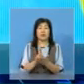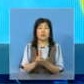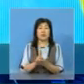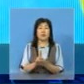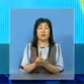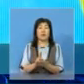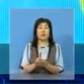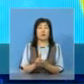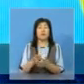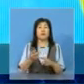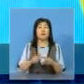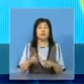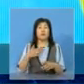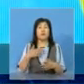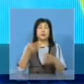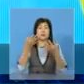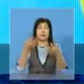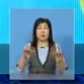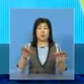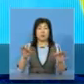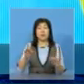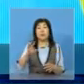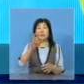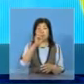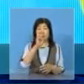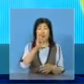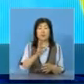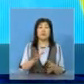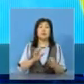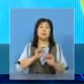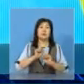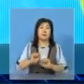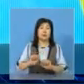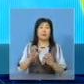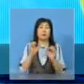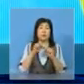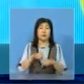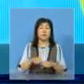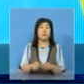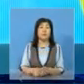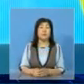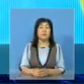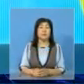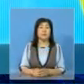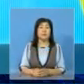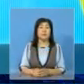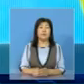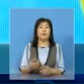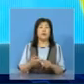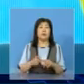біз осы тәуелсіз мемлекетімізді сақтап қала аламыз. Осы